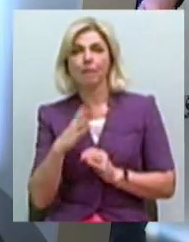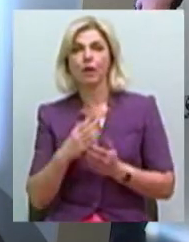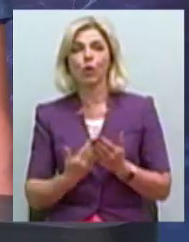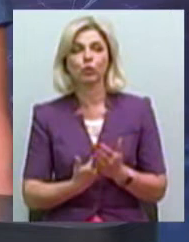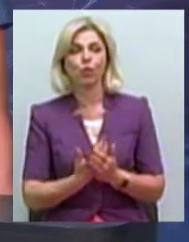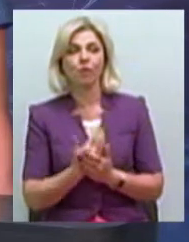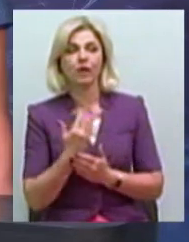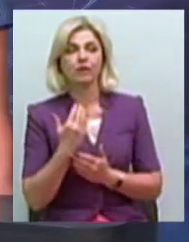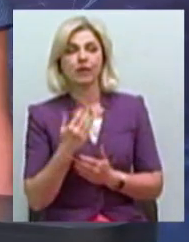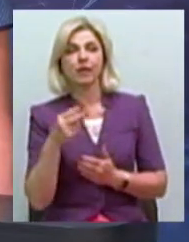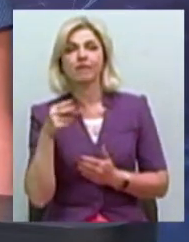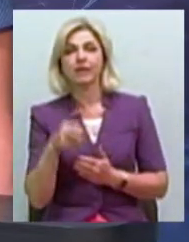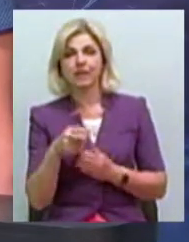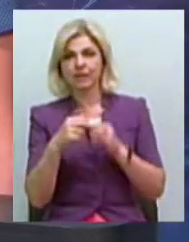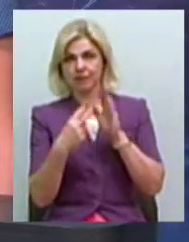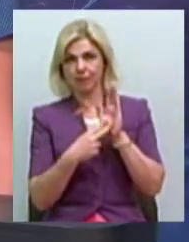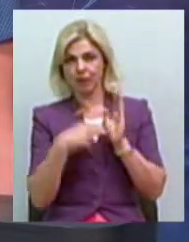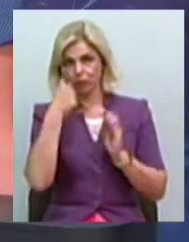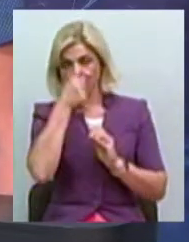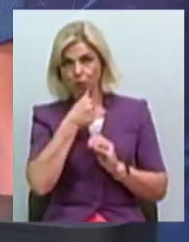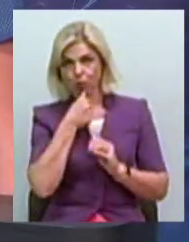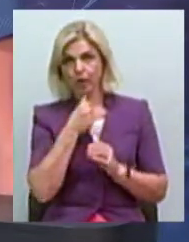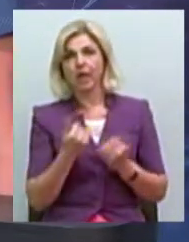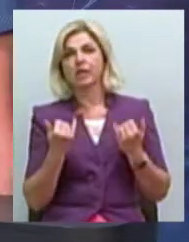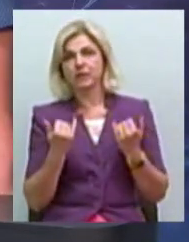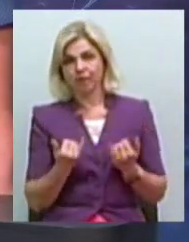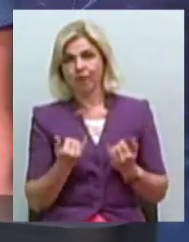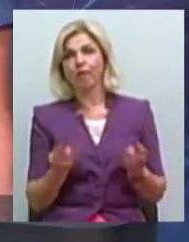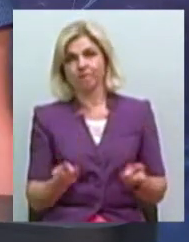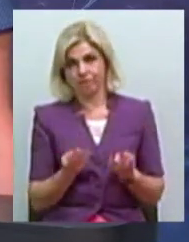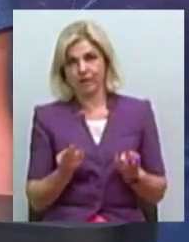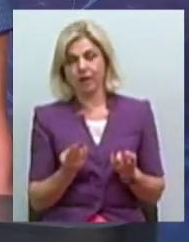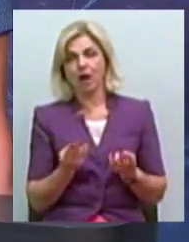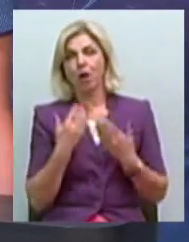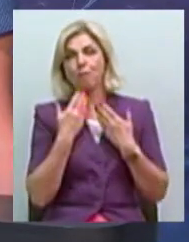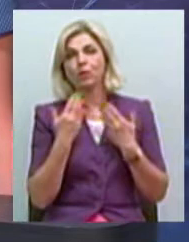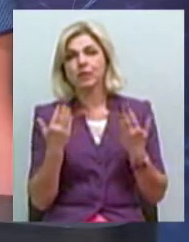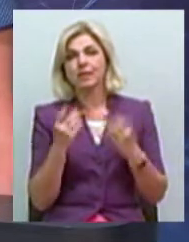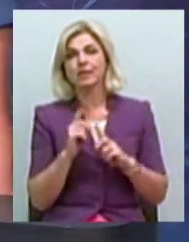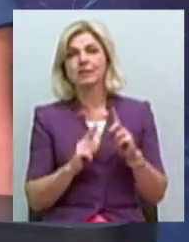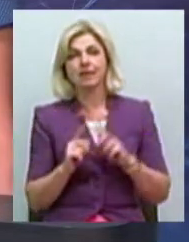в 2017 році. І на сьогодні він ще діє. Останнє засідання